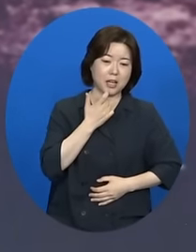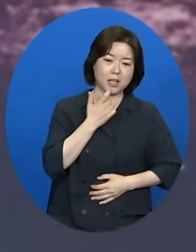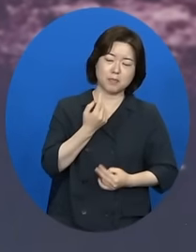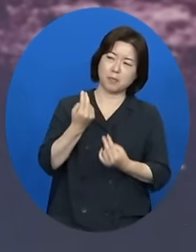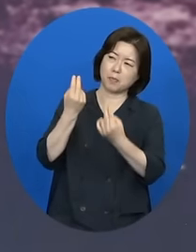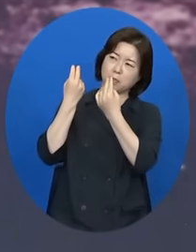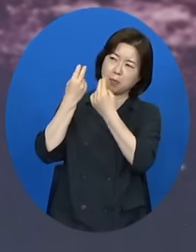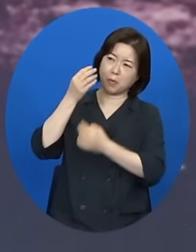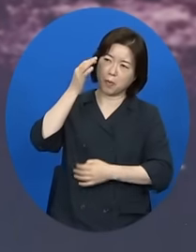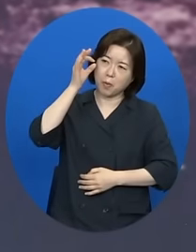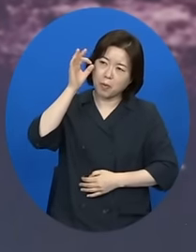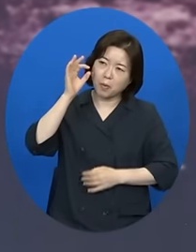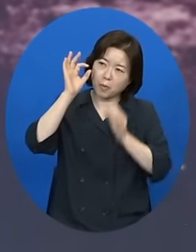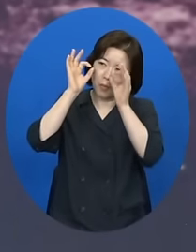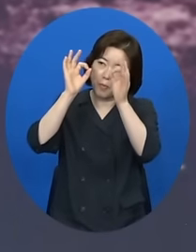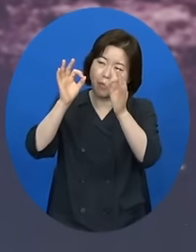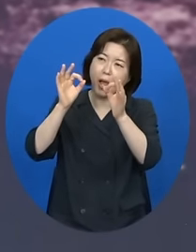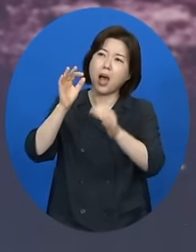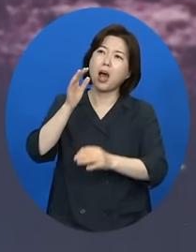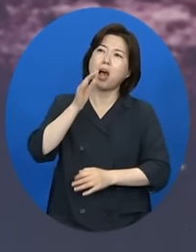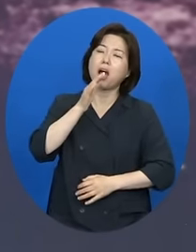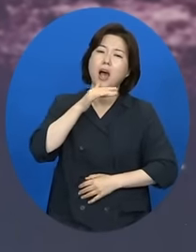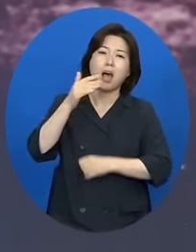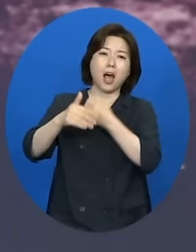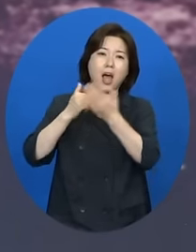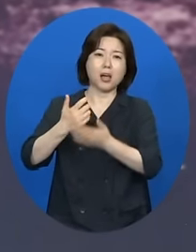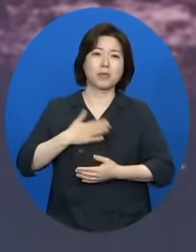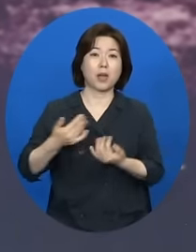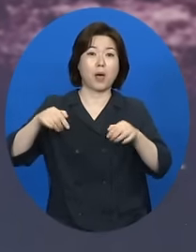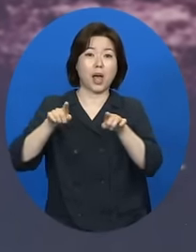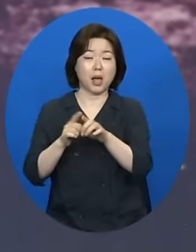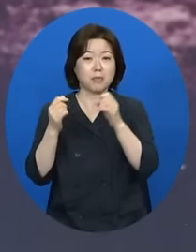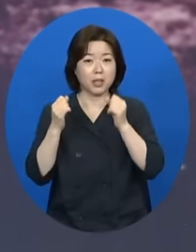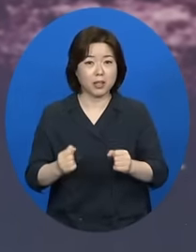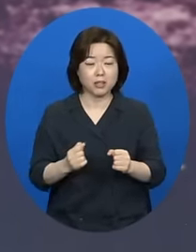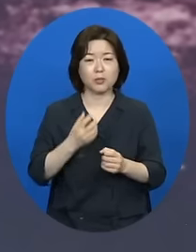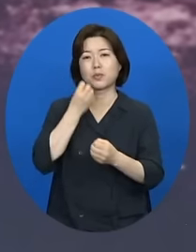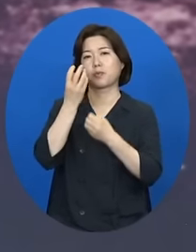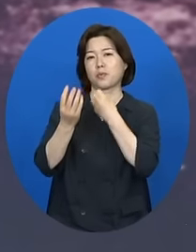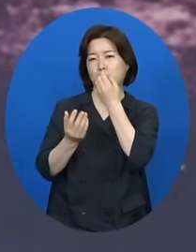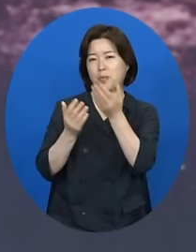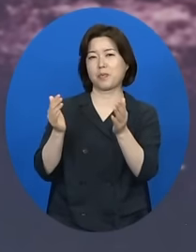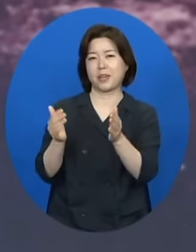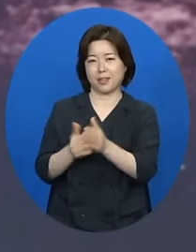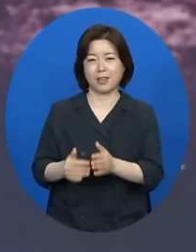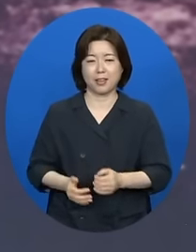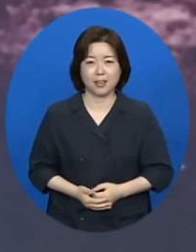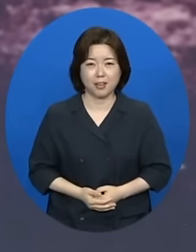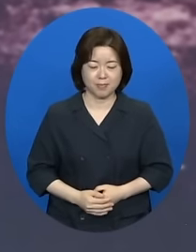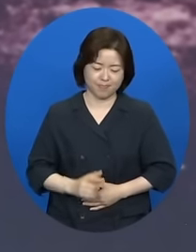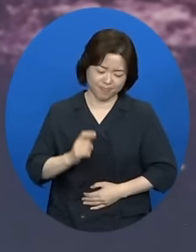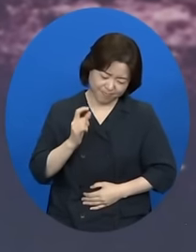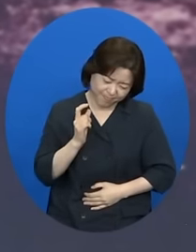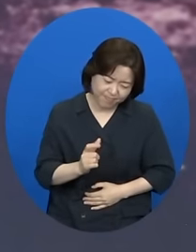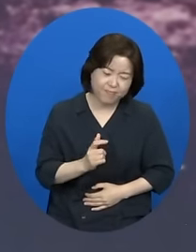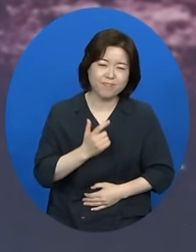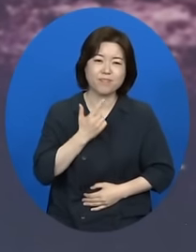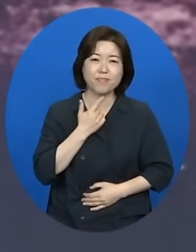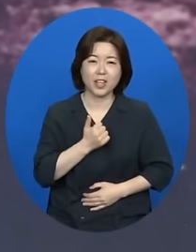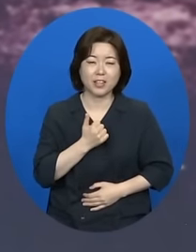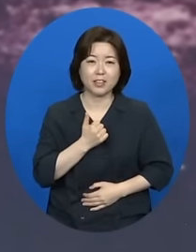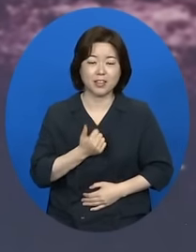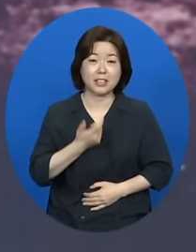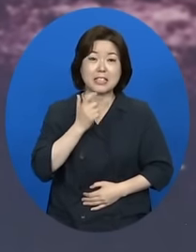고백하기를 하나님께서 나와 함께 하셨습니다. 이렇게 고백을 하죠. 굉장히 단단했던 야곱의 자아의